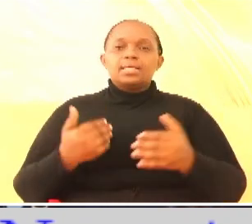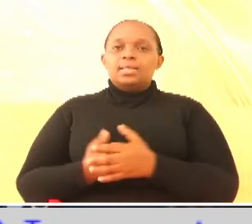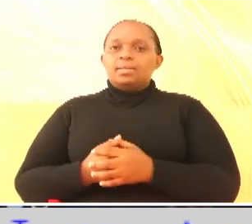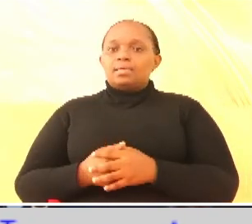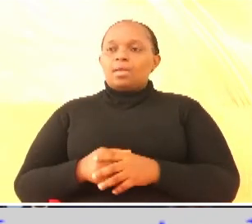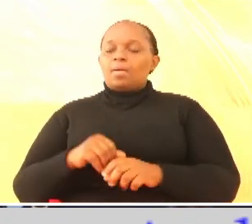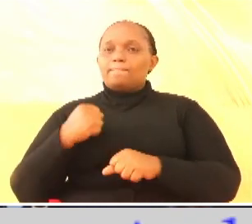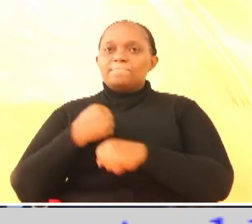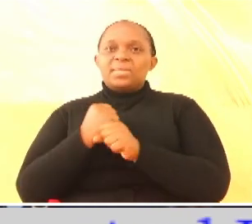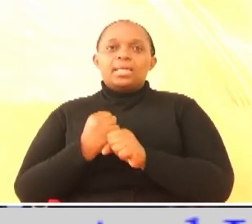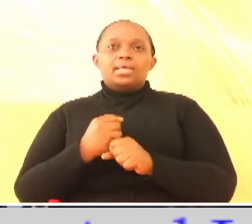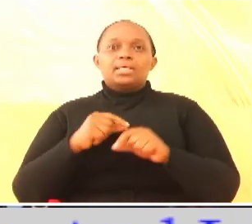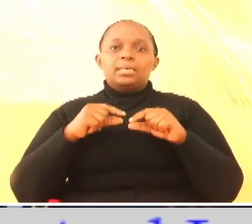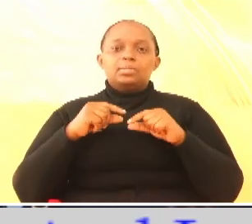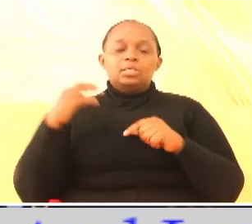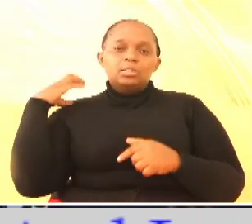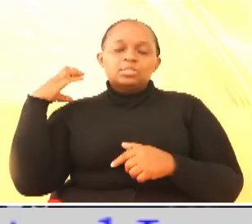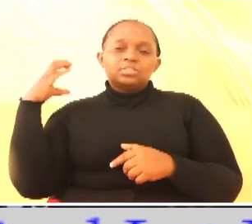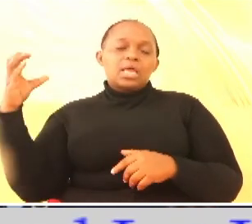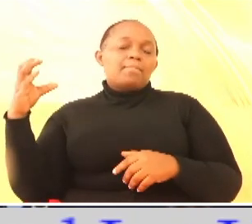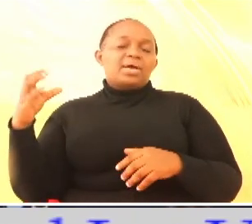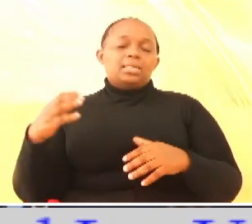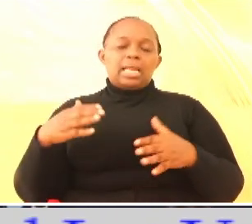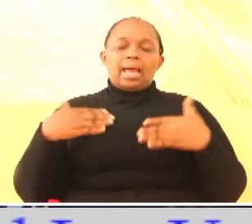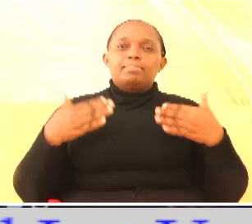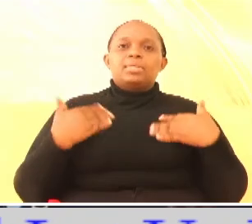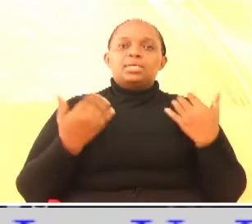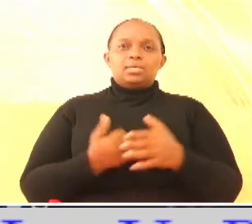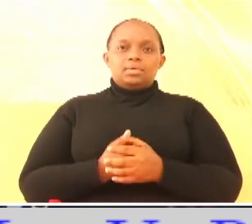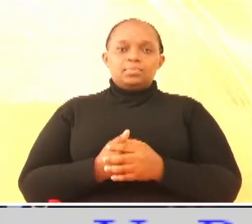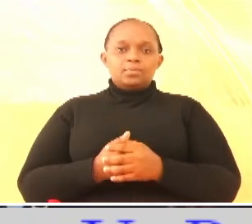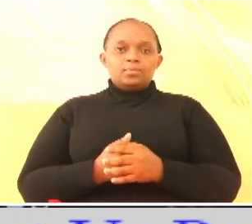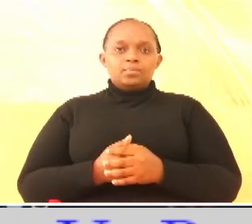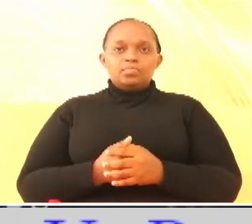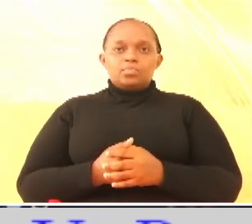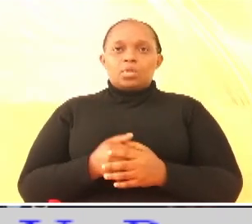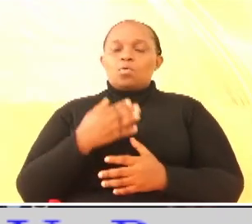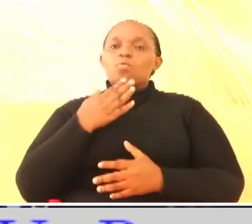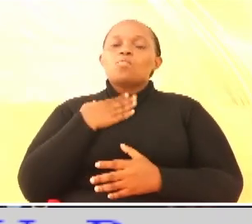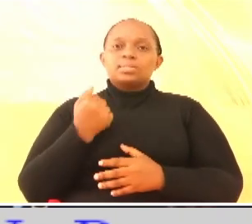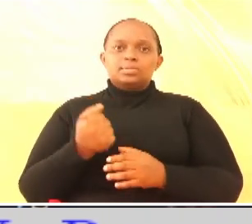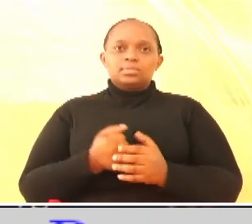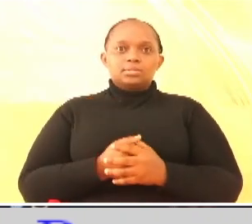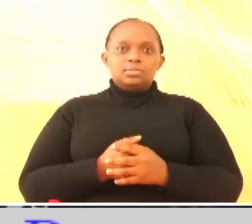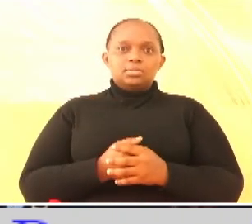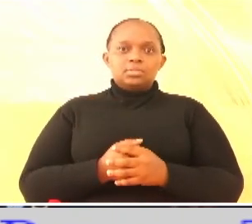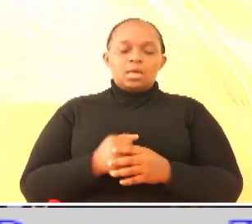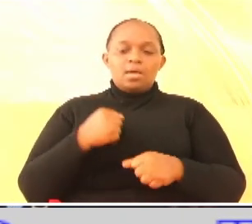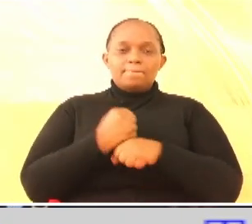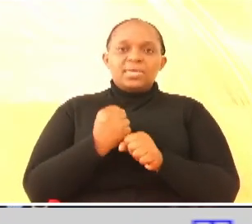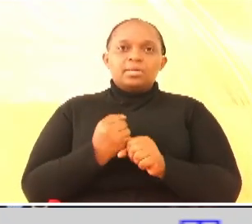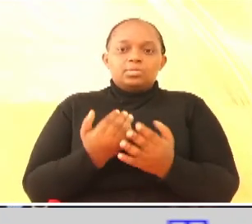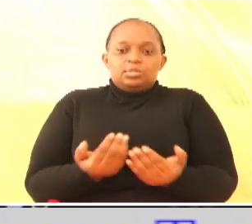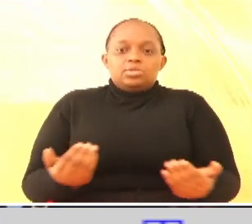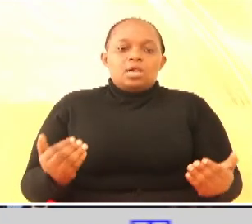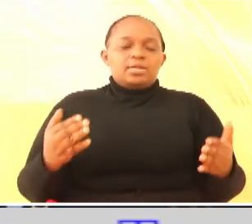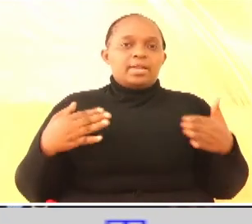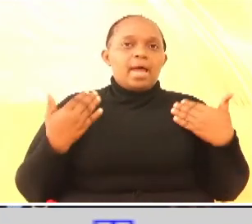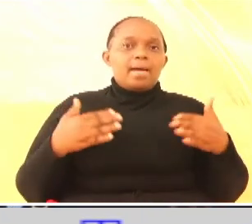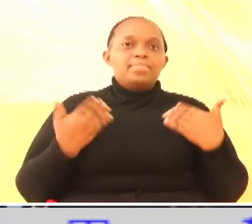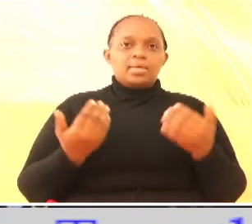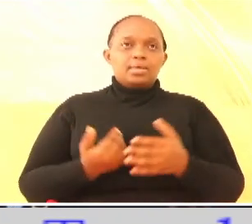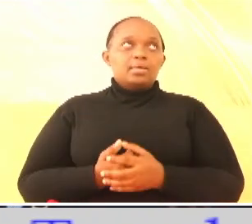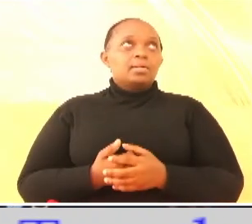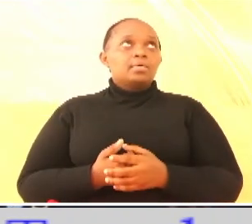kufurahisha elder wa district. Wanataka kufurahisha chairman wa guild. Wanataka kufurahisha watoto. Watoto wanataka kufurahisha